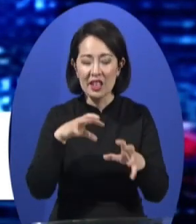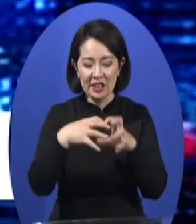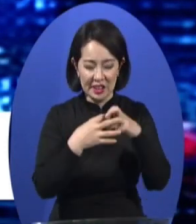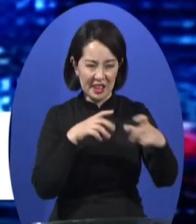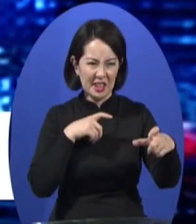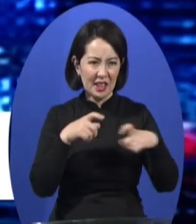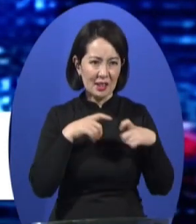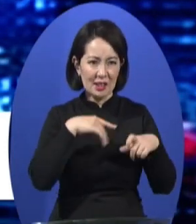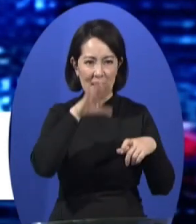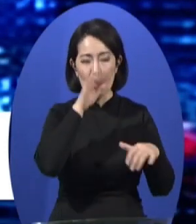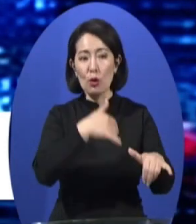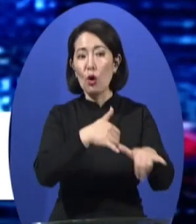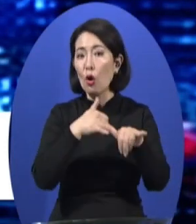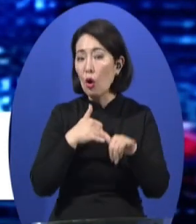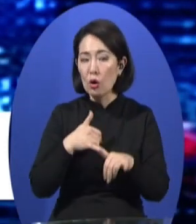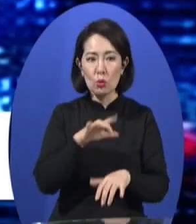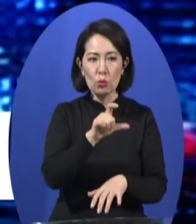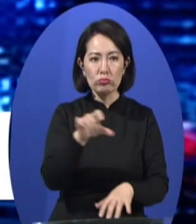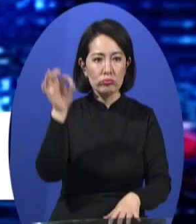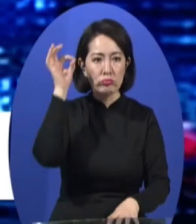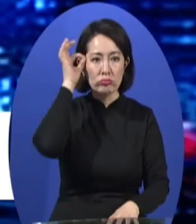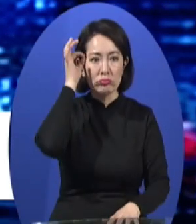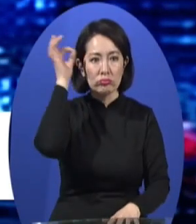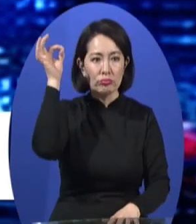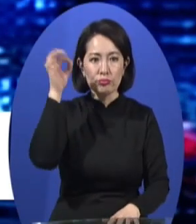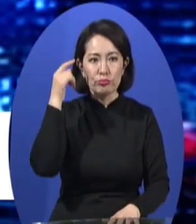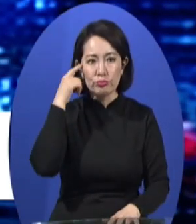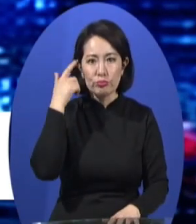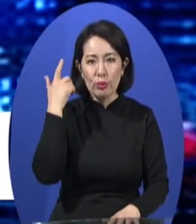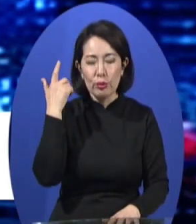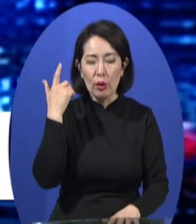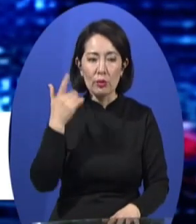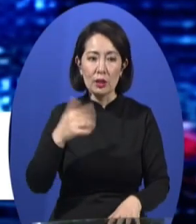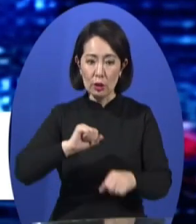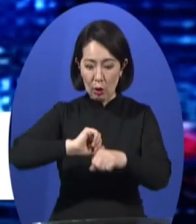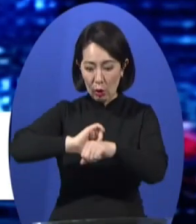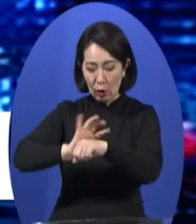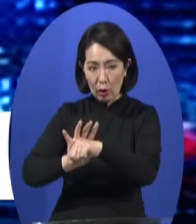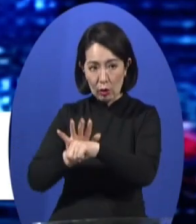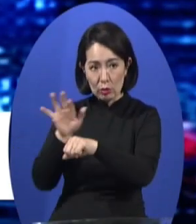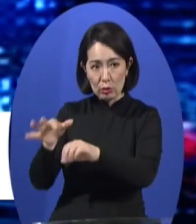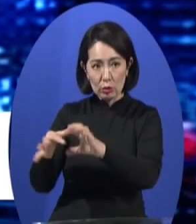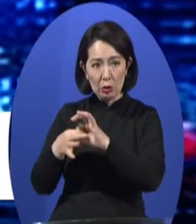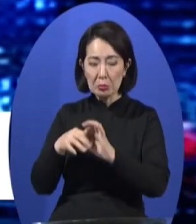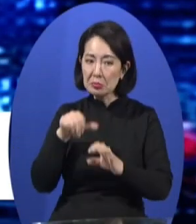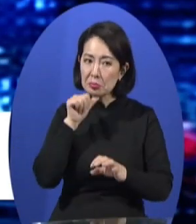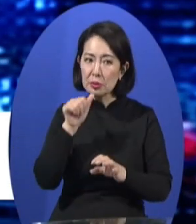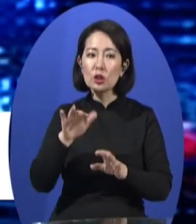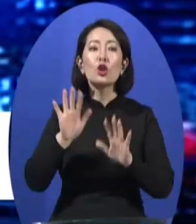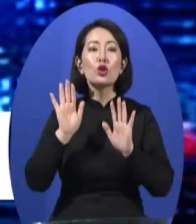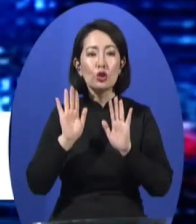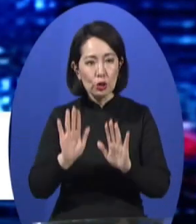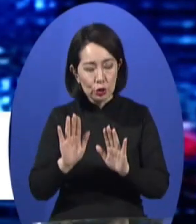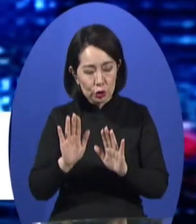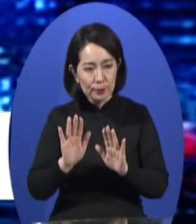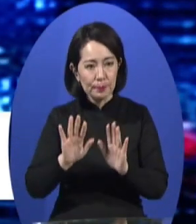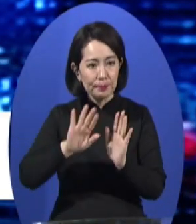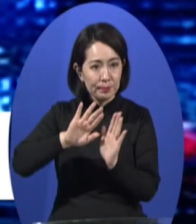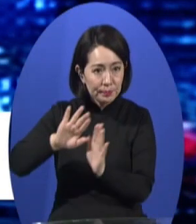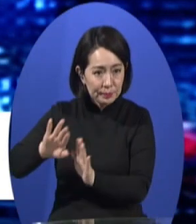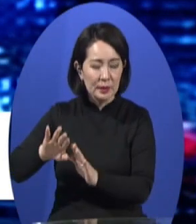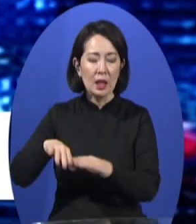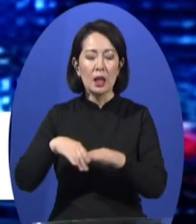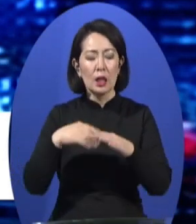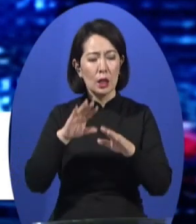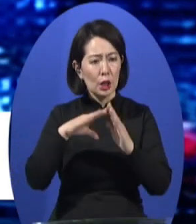ийм хэмжээний хохирол учруулна гэдгийг бол хинч таамаглаагүй. Гэхдээ зөвхөн коронавирусын нөхцөл байдалтай холбоотойгоор биш, ер нь өрхийн санхүүд бол ямар ч эрсдэл